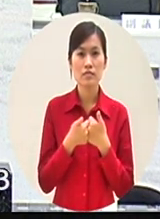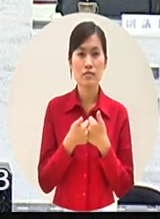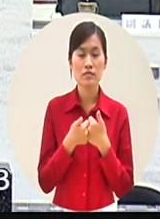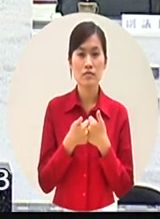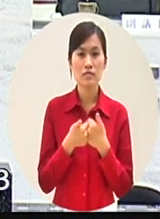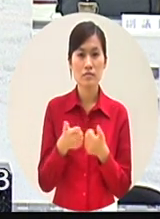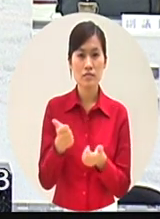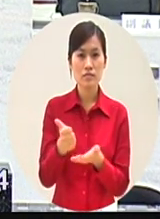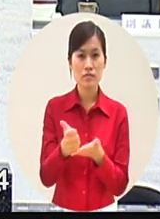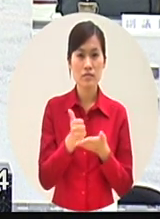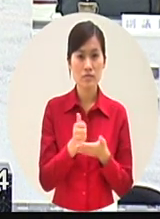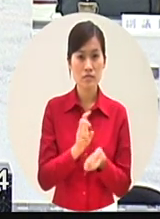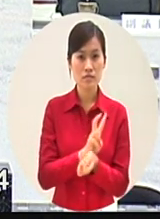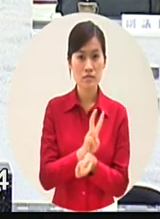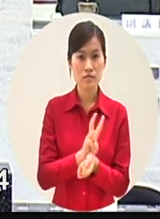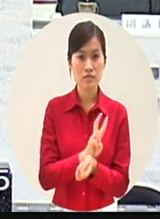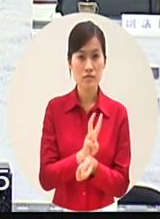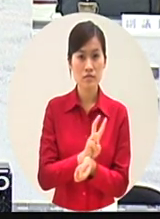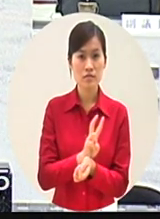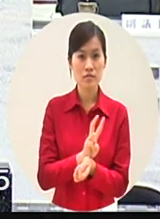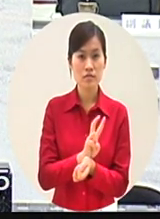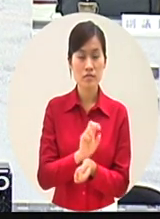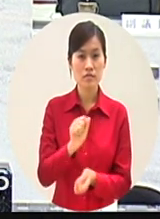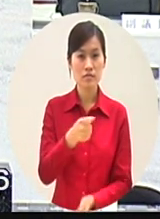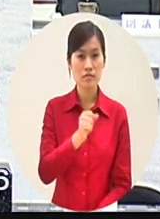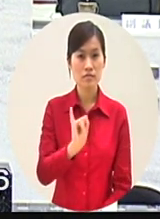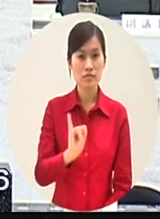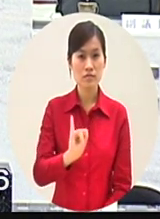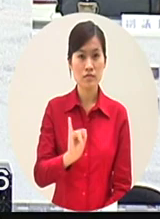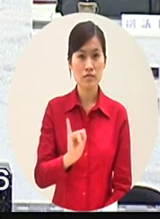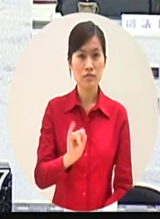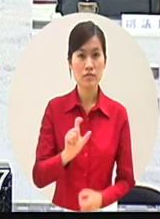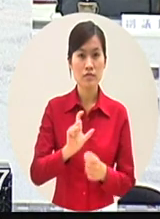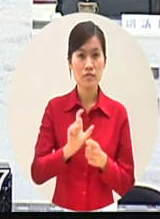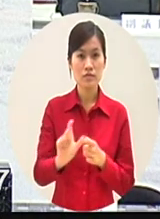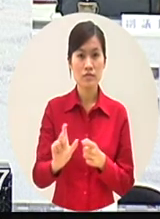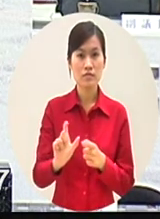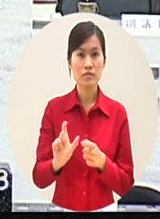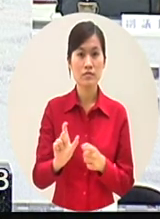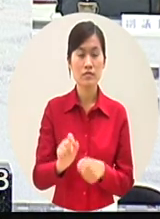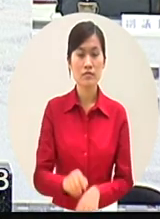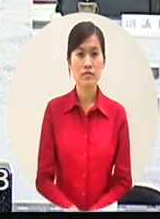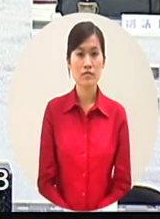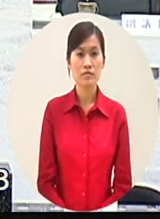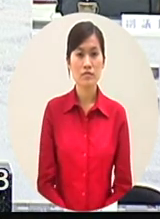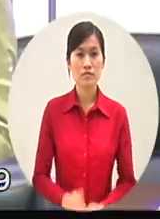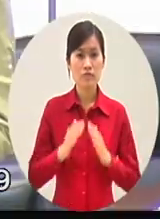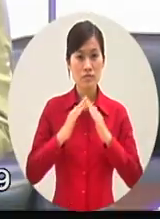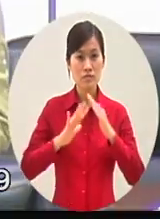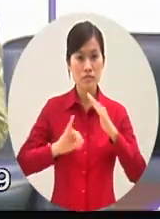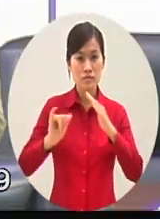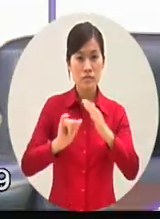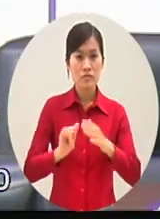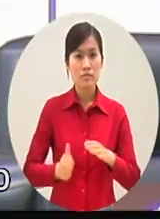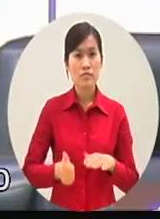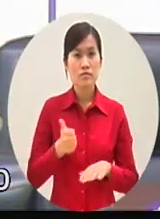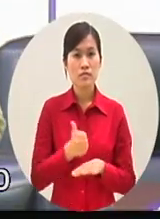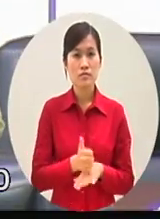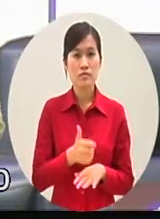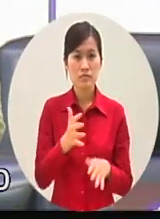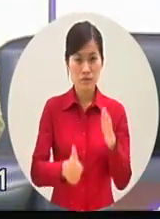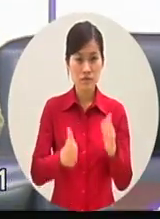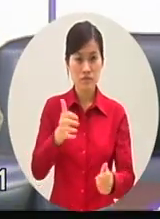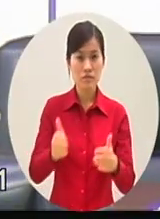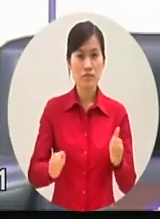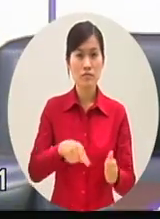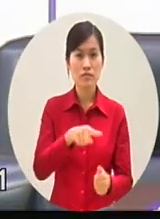请林芳儒林议员执行60分钟。 嘿，是的，主席、市长，还有各局处首长，